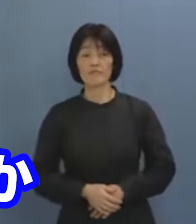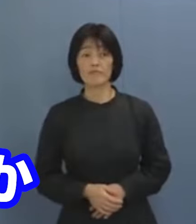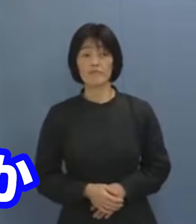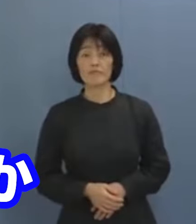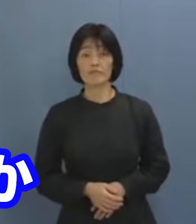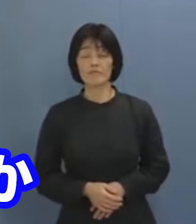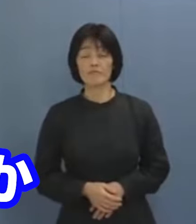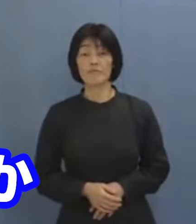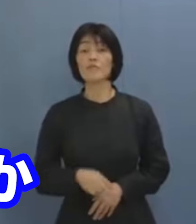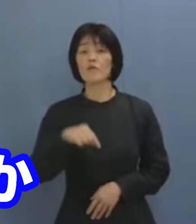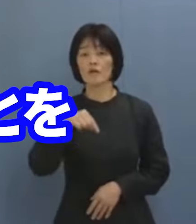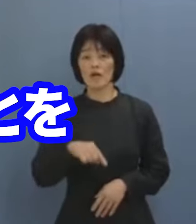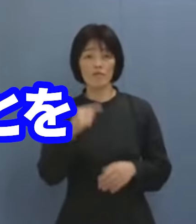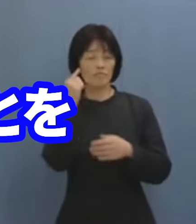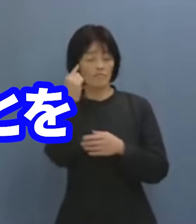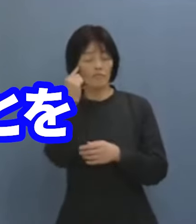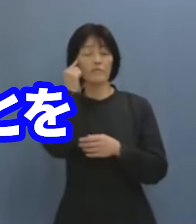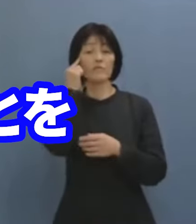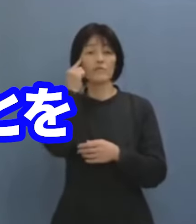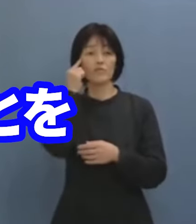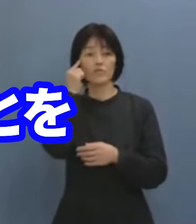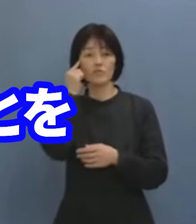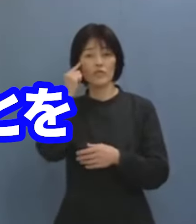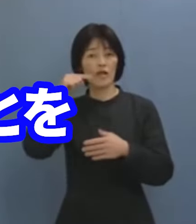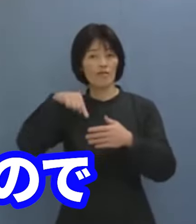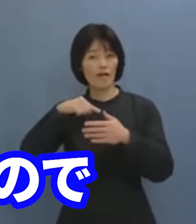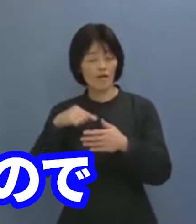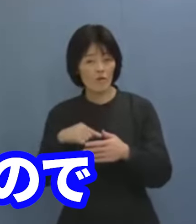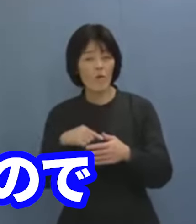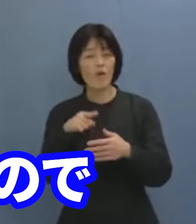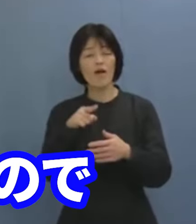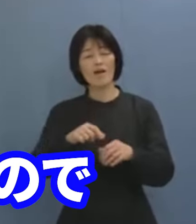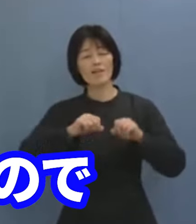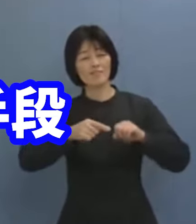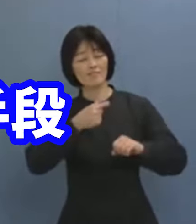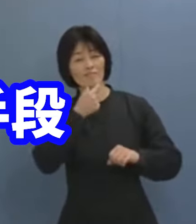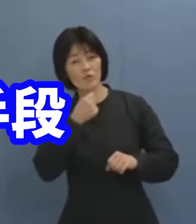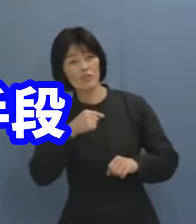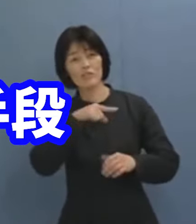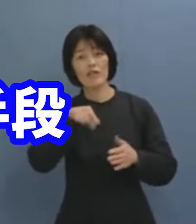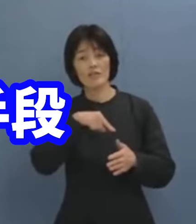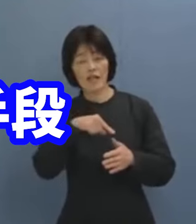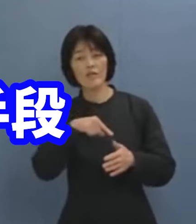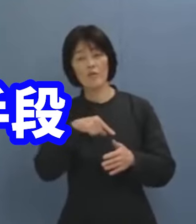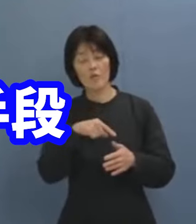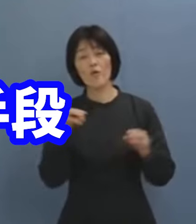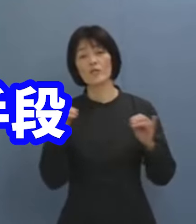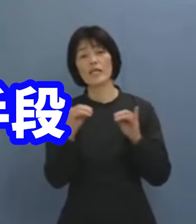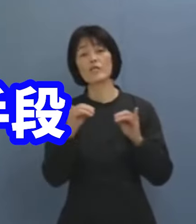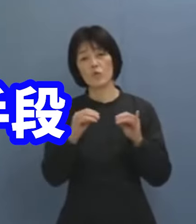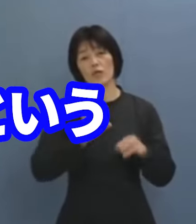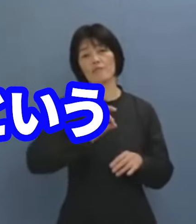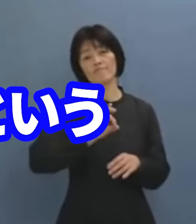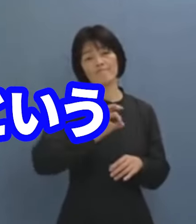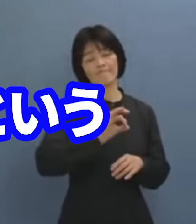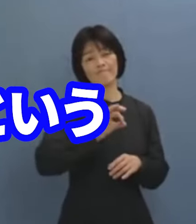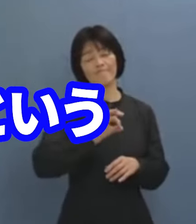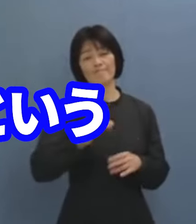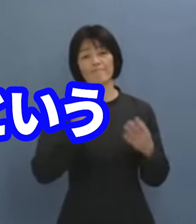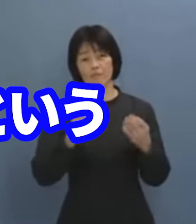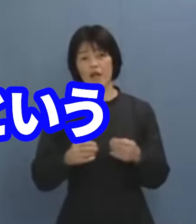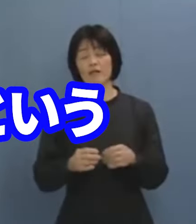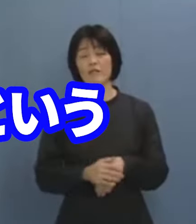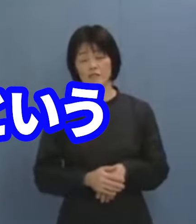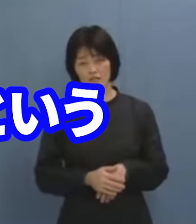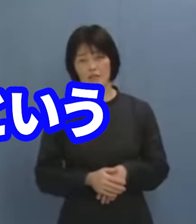気づいたこととかこうしてほしいということを頻繁にやらせていただいてたんで、まあ、コミュニケーションの手段としてチャットを多用して